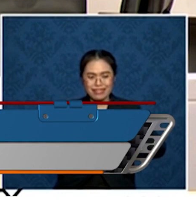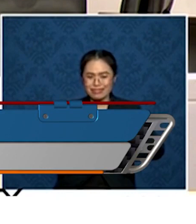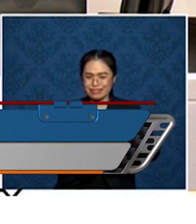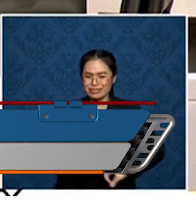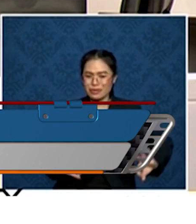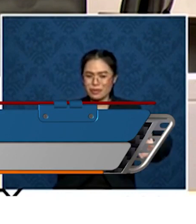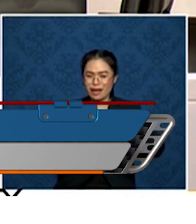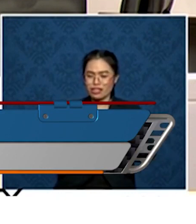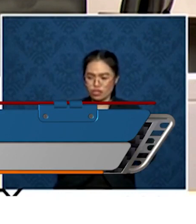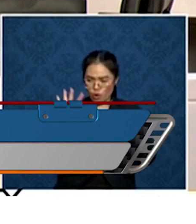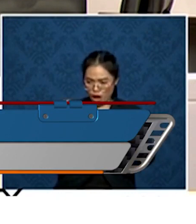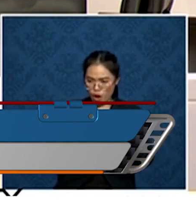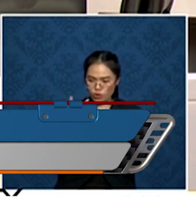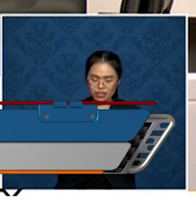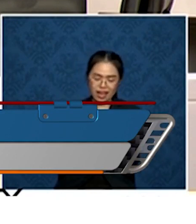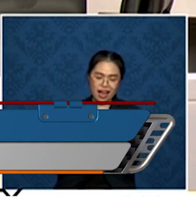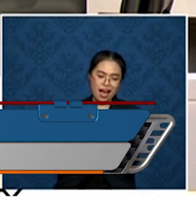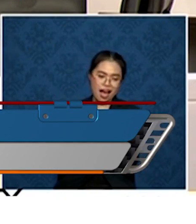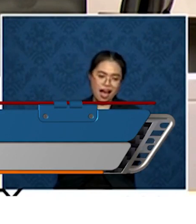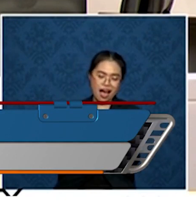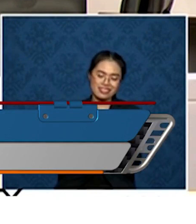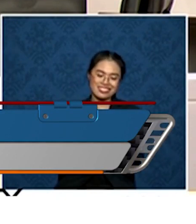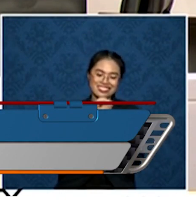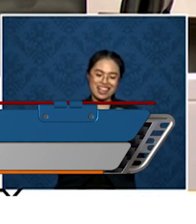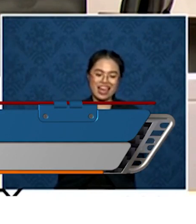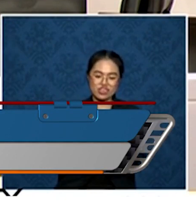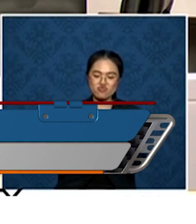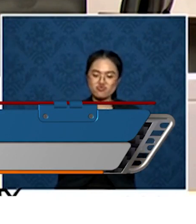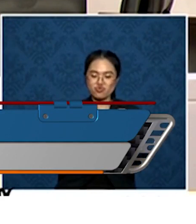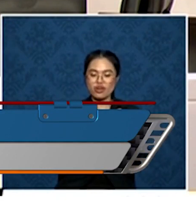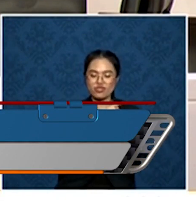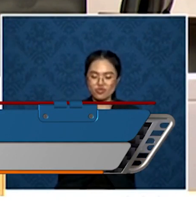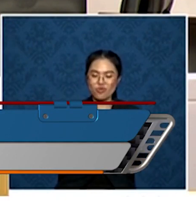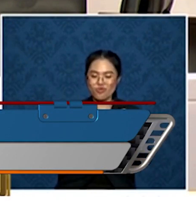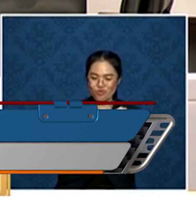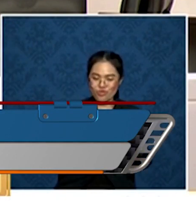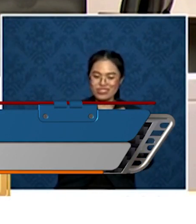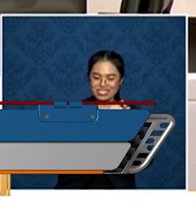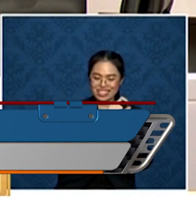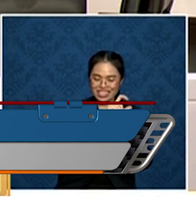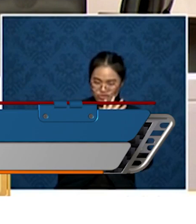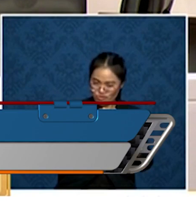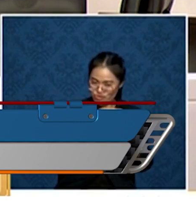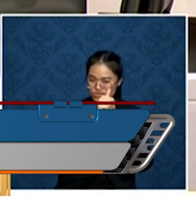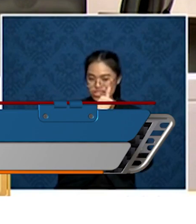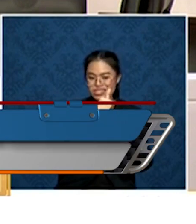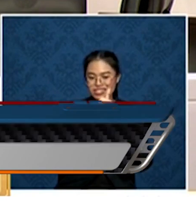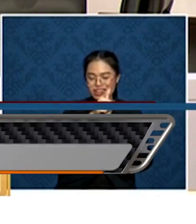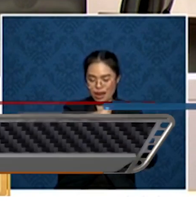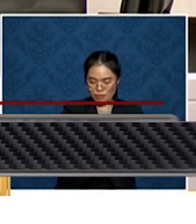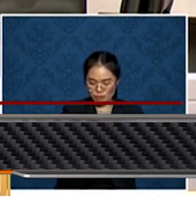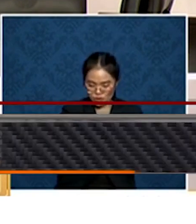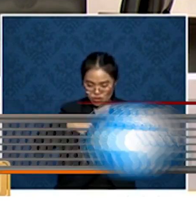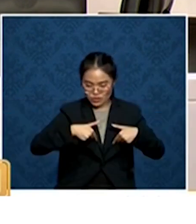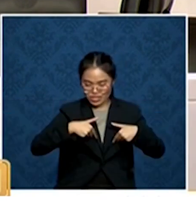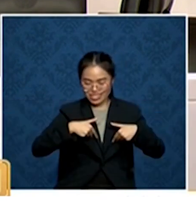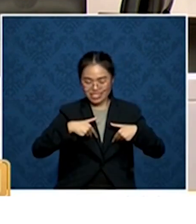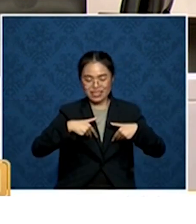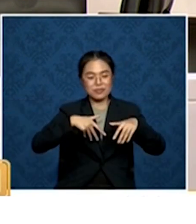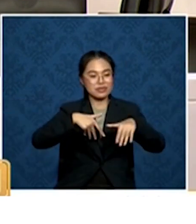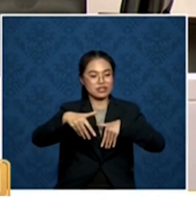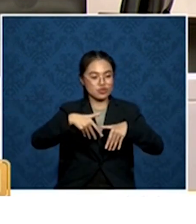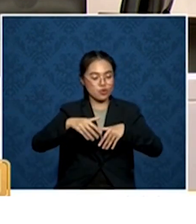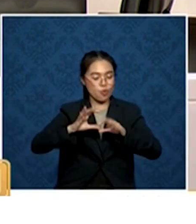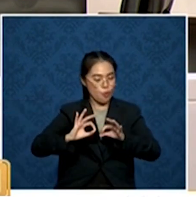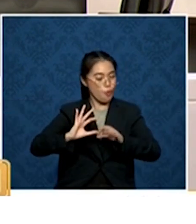เงินอีกส่วนหนึ่งเข้ามาในระบบเศรษฐกิจเพื่อให้มันเกิดการกระตุ้นเพื่อให้พี่น้องประชาชนสามารถพลิกฟื้นกลับมาอยู่ในภาวะ